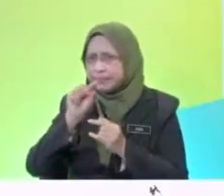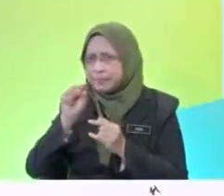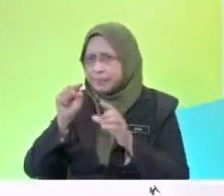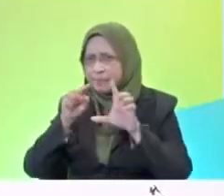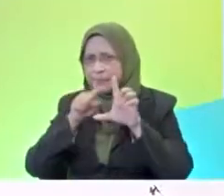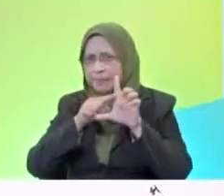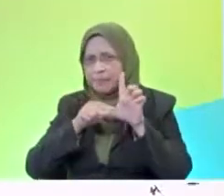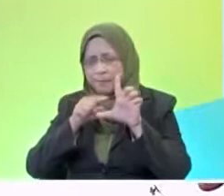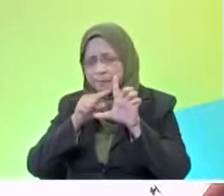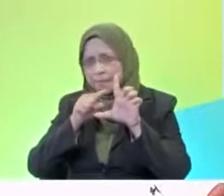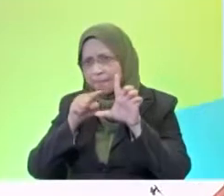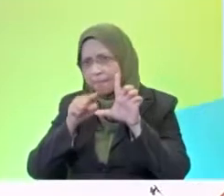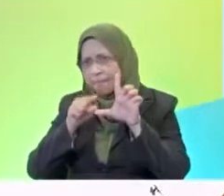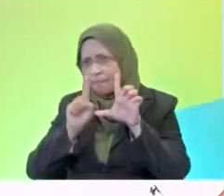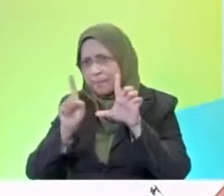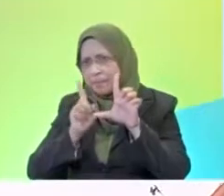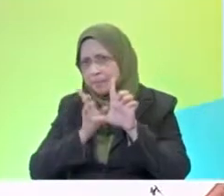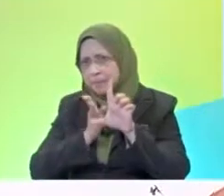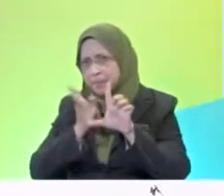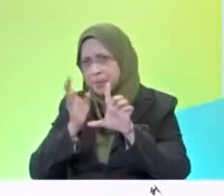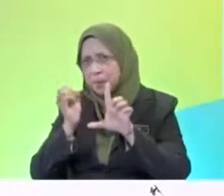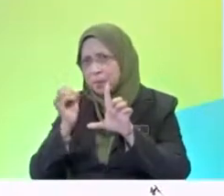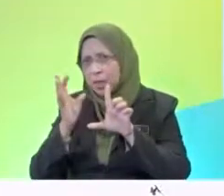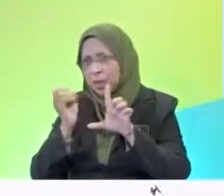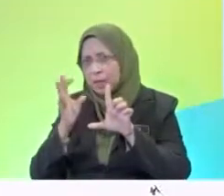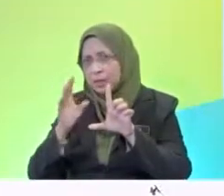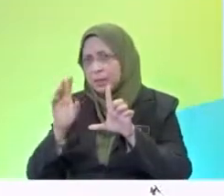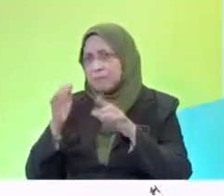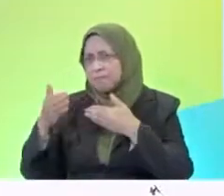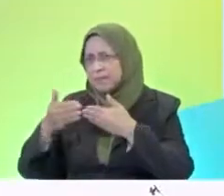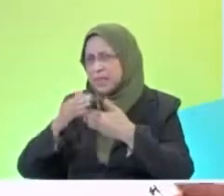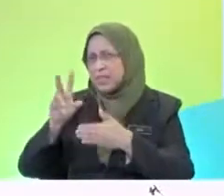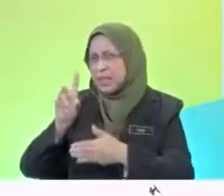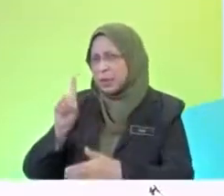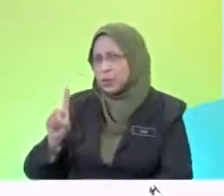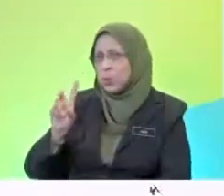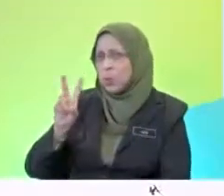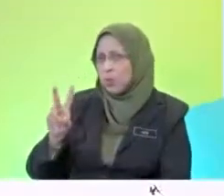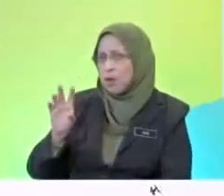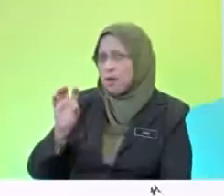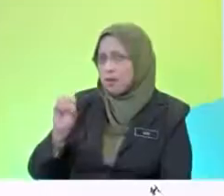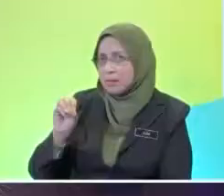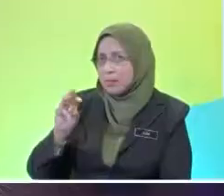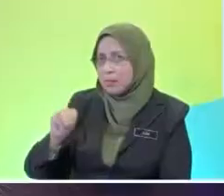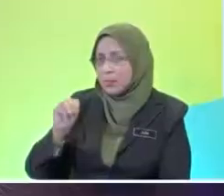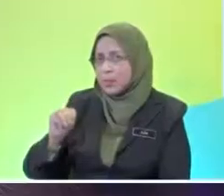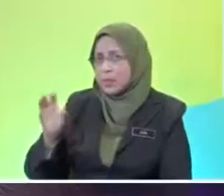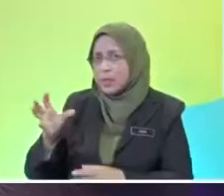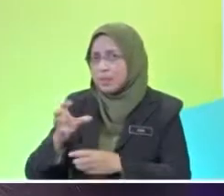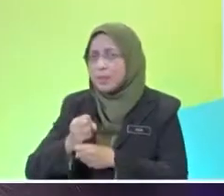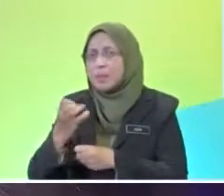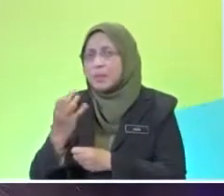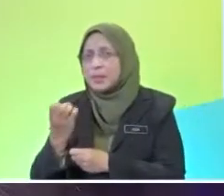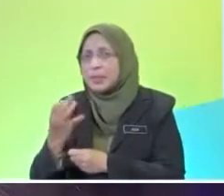Di mana sudut ini berakhir? Dekat sini, Igo. 120. Dekat 120. Murid-murid atas talian, kita dapat sampai berapa